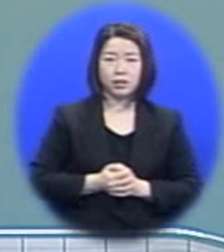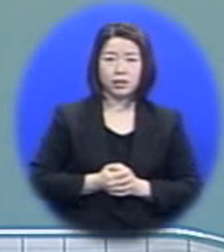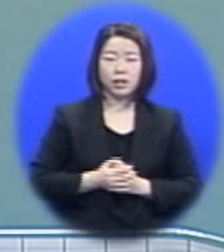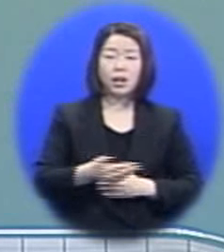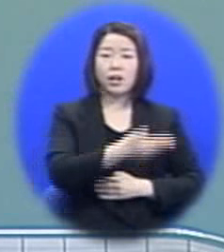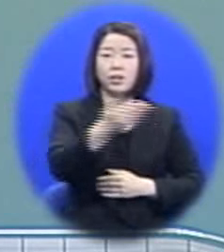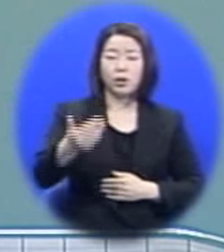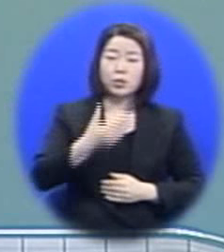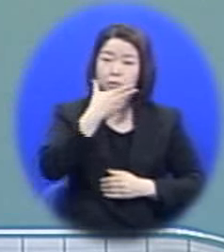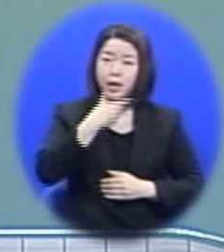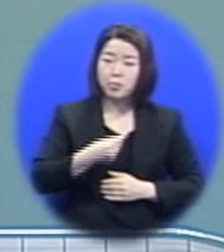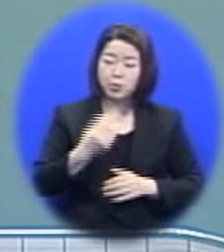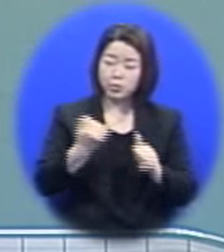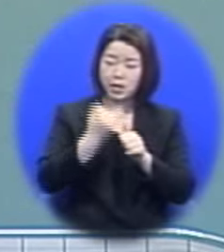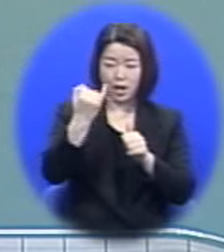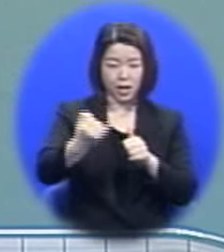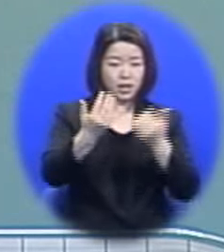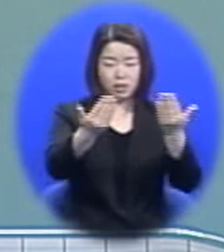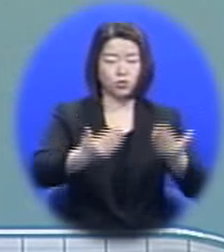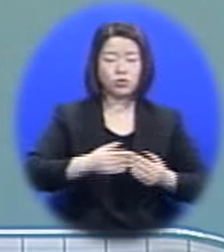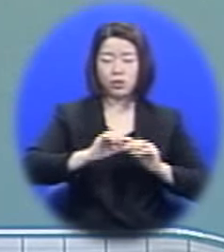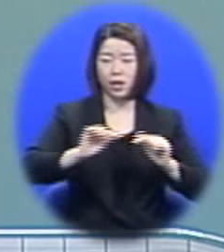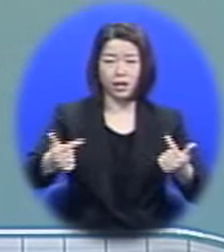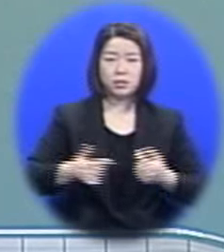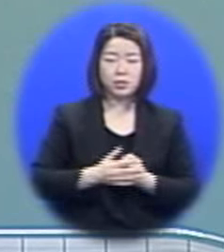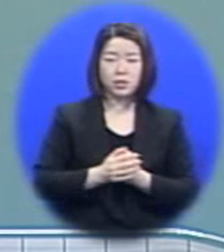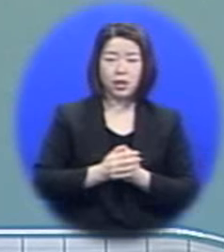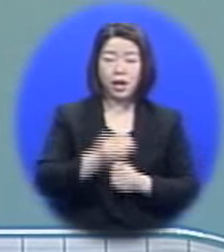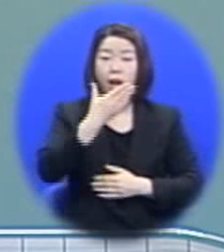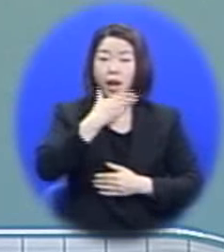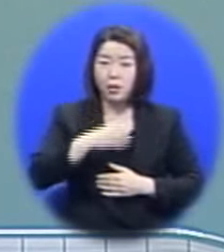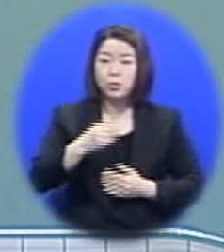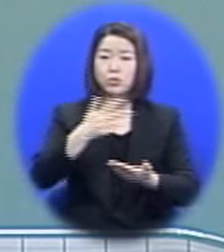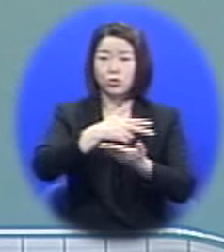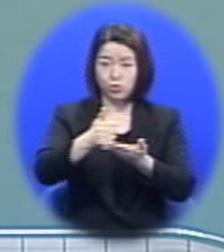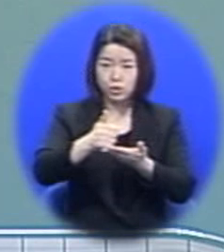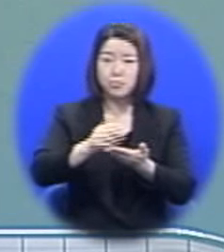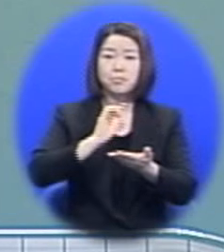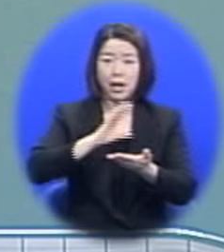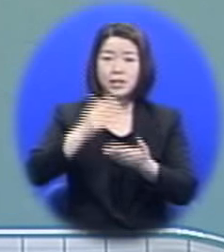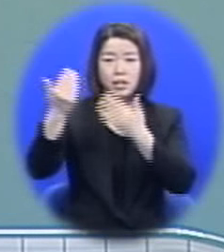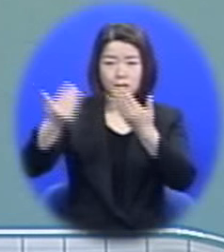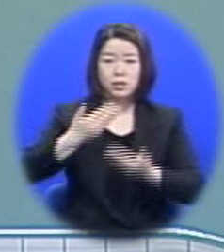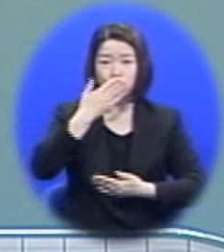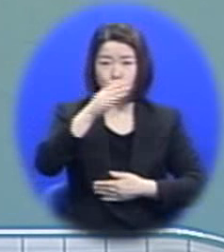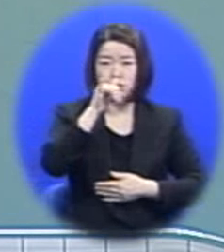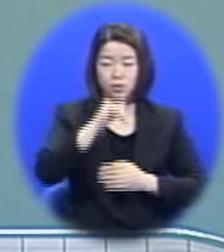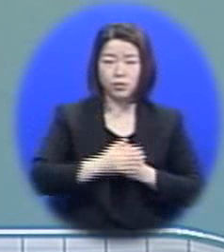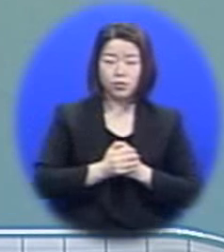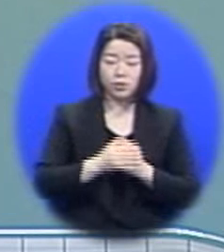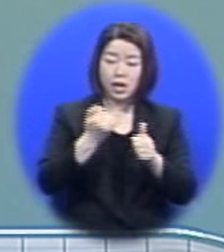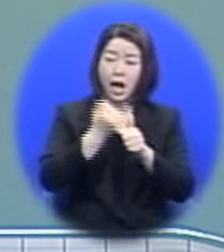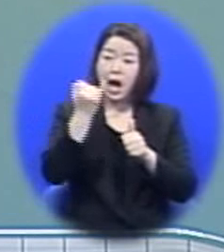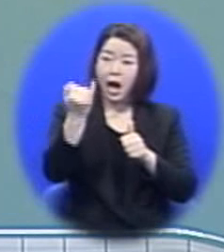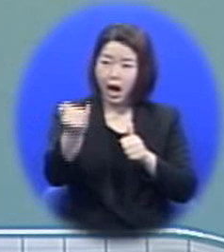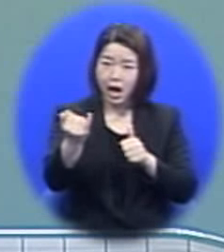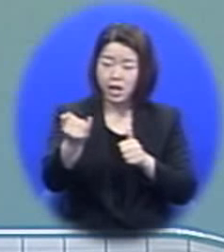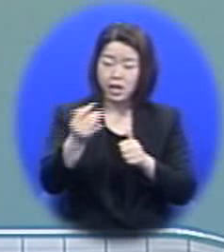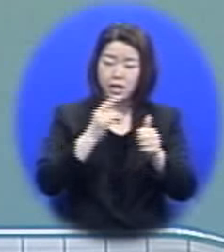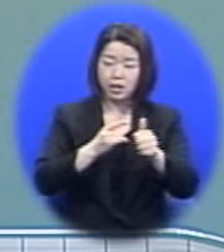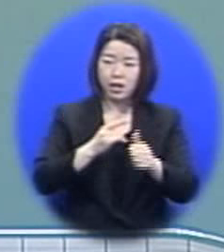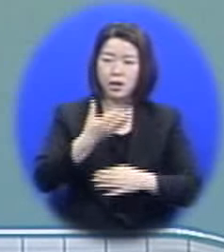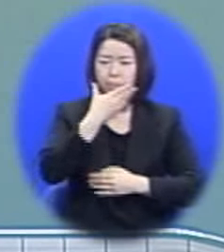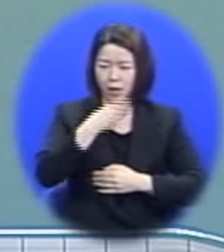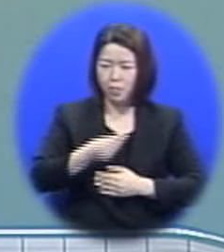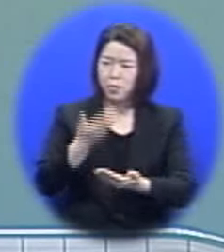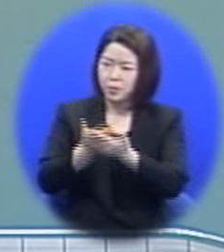여러분, 행복은 아내가 주는게 아닙니다. 행복은 주님, 예수님만이 주실 수 있어요. 아내에게 행복을 요구해서